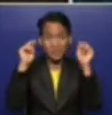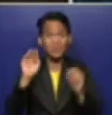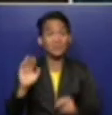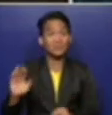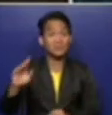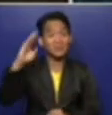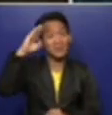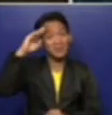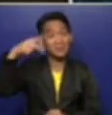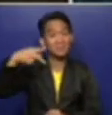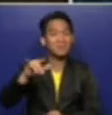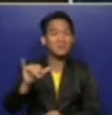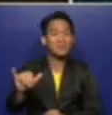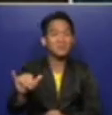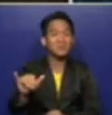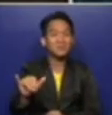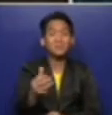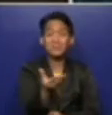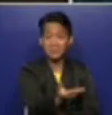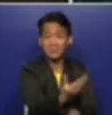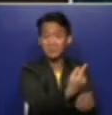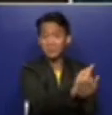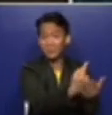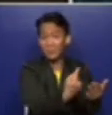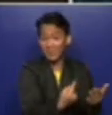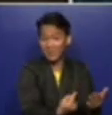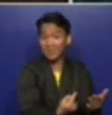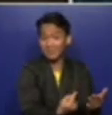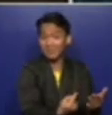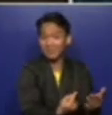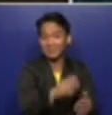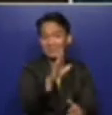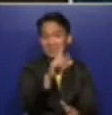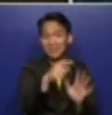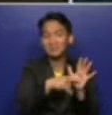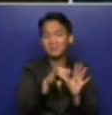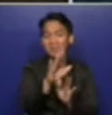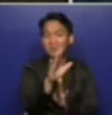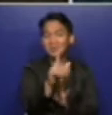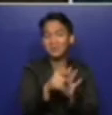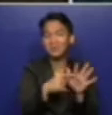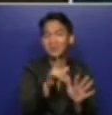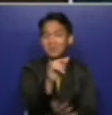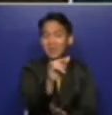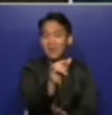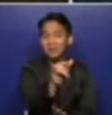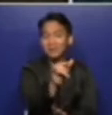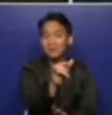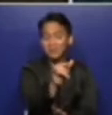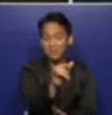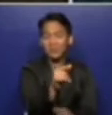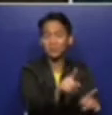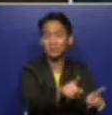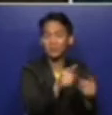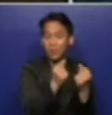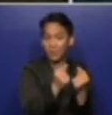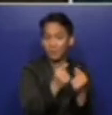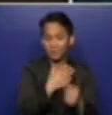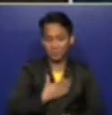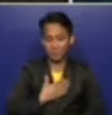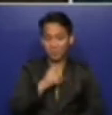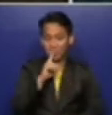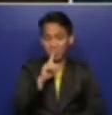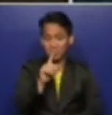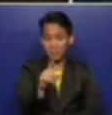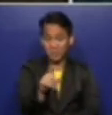ให้ท่านรัฐมนตรีชัยชาญได้กรุณามาตอบกระทู้ผมแต่เรื่องที่ผมตั้งถามเป็นประเด็นที่สำคั